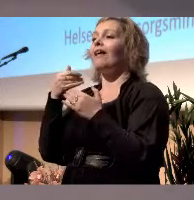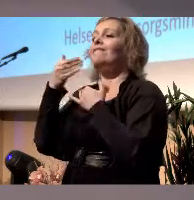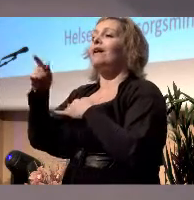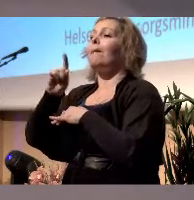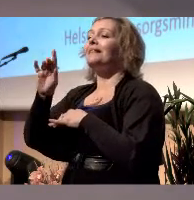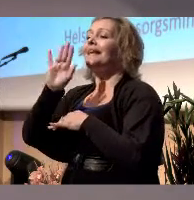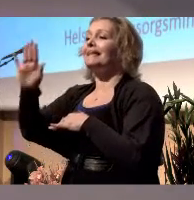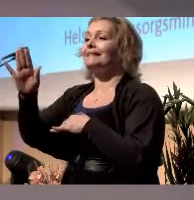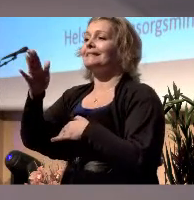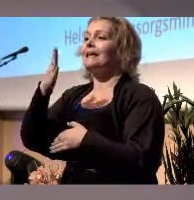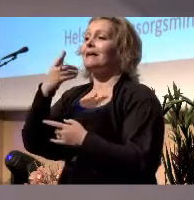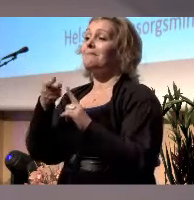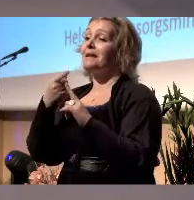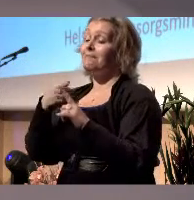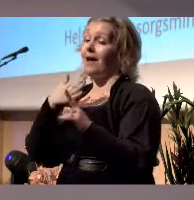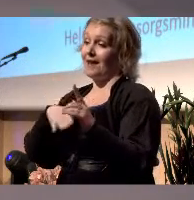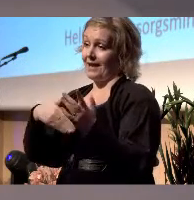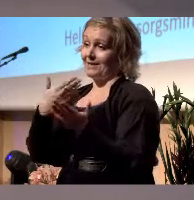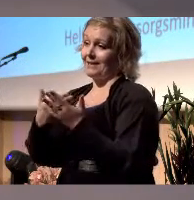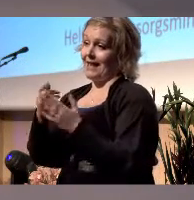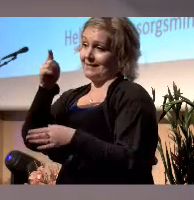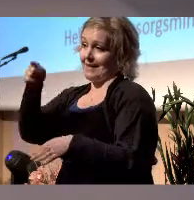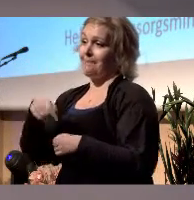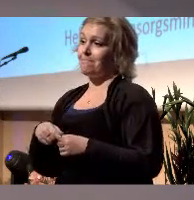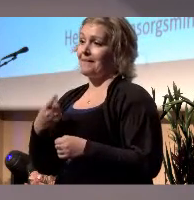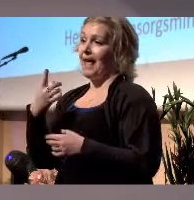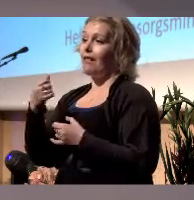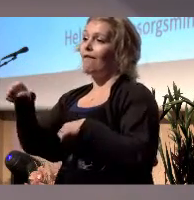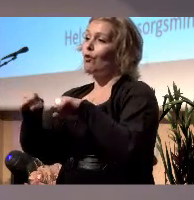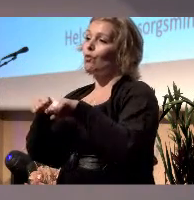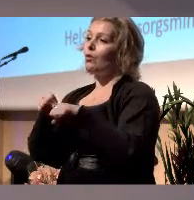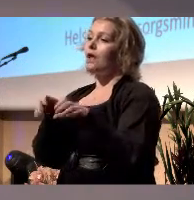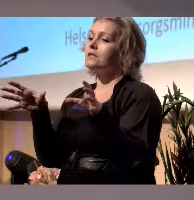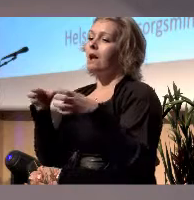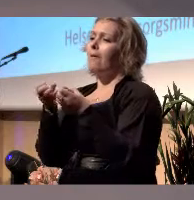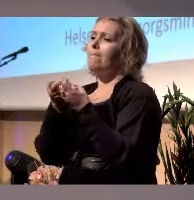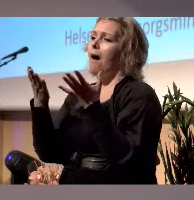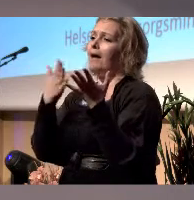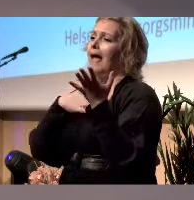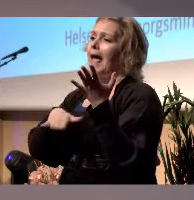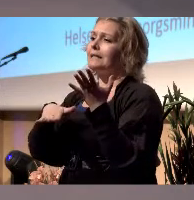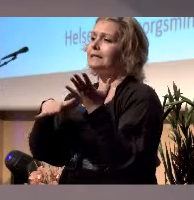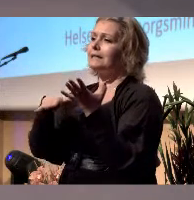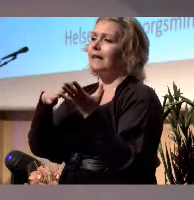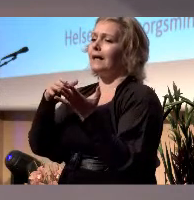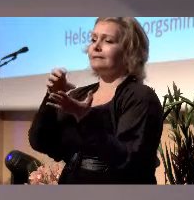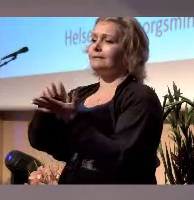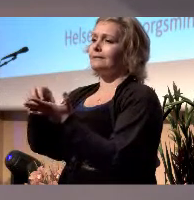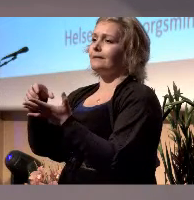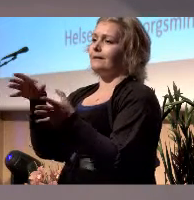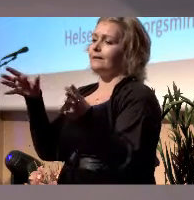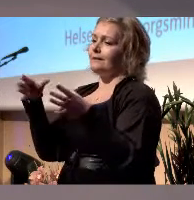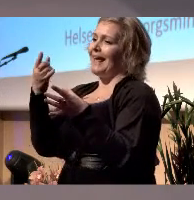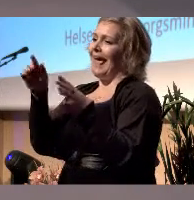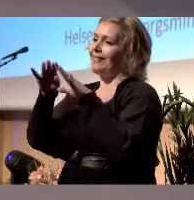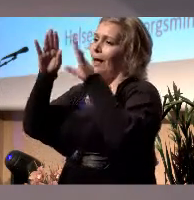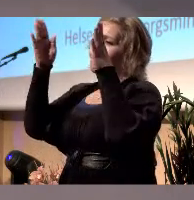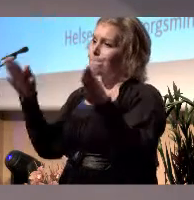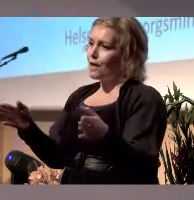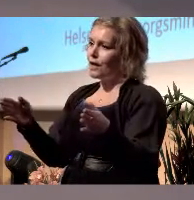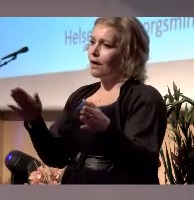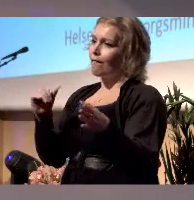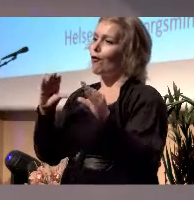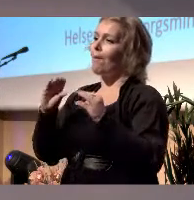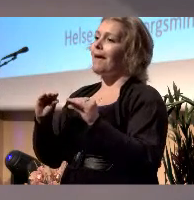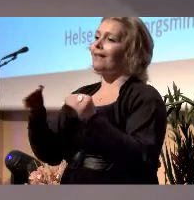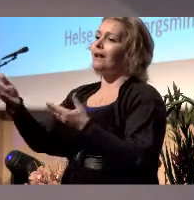fremtidens primærhelsetjeneste. Her har kommunene samlet mange av helse- og velferdstjenestene sine i ett bygg for å